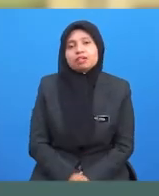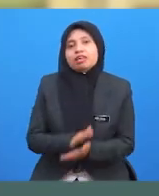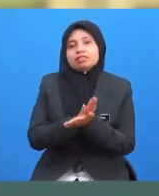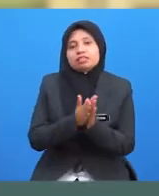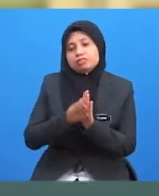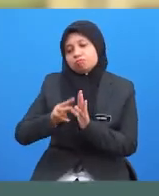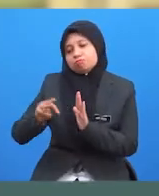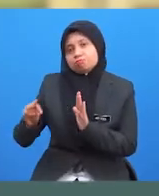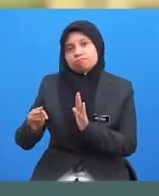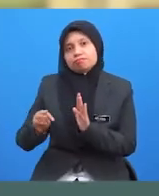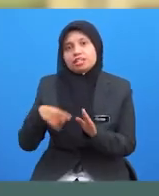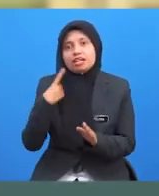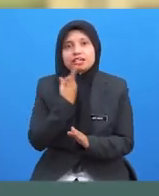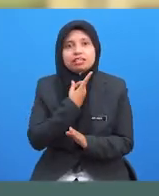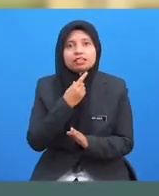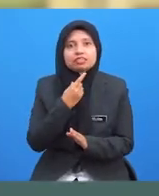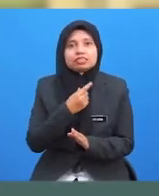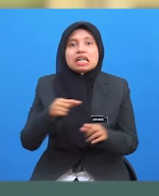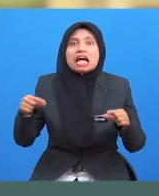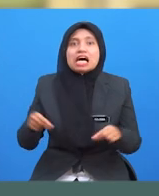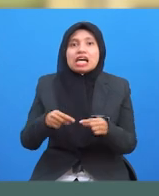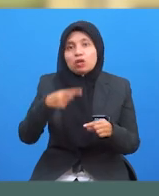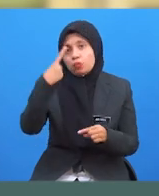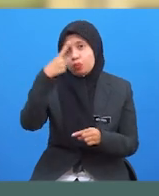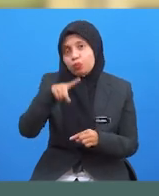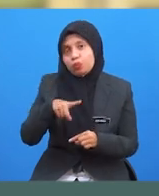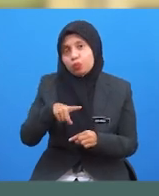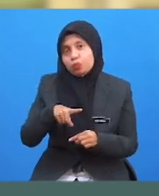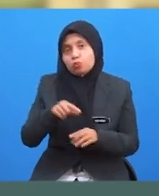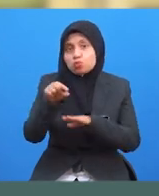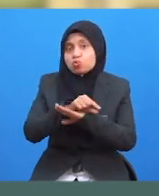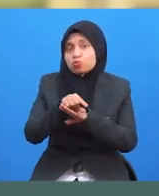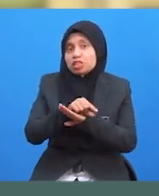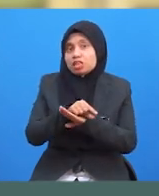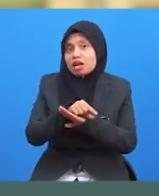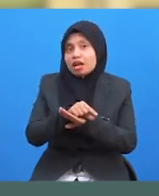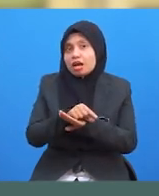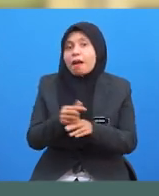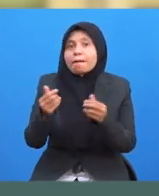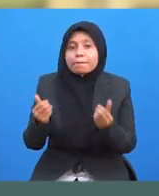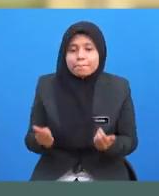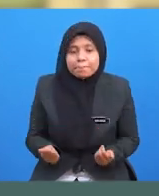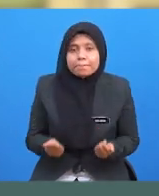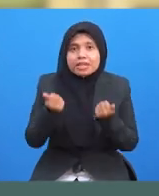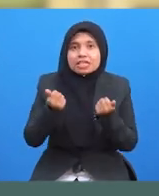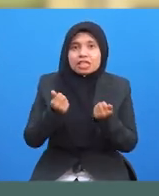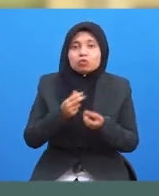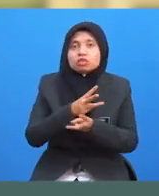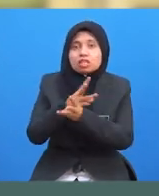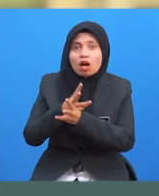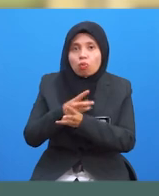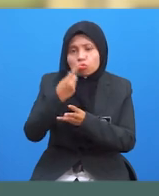Jadi murid-murid, kita digalakkan untuk menggunakan pengangkutan awam